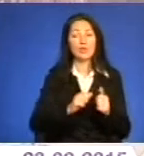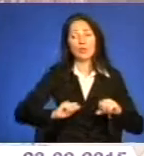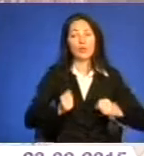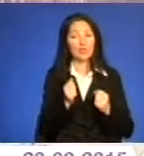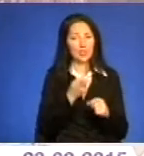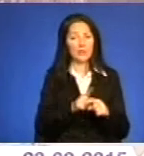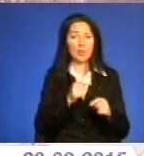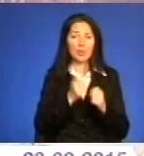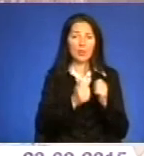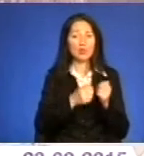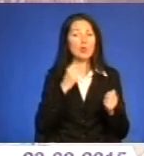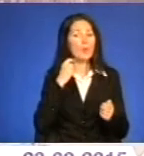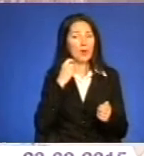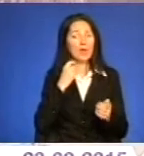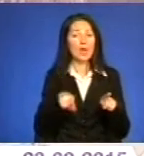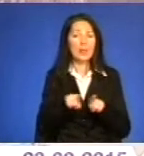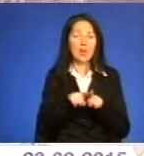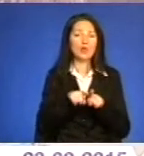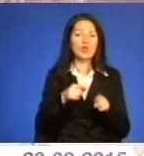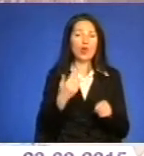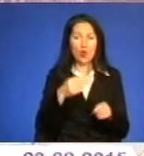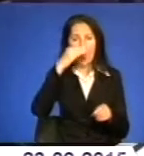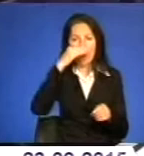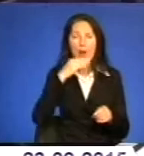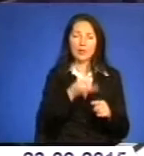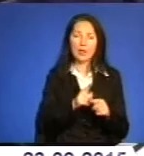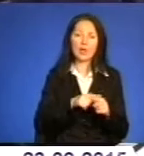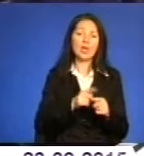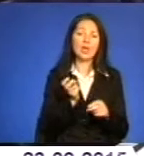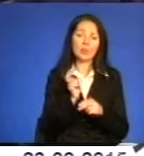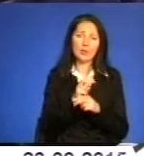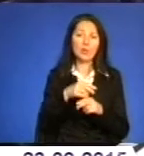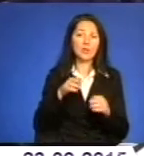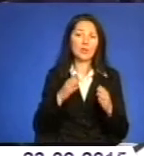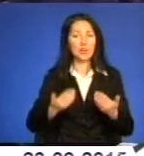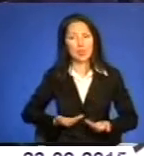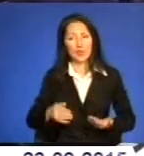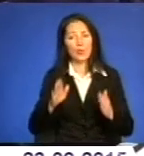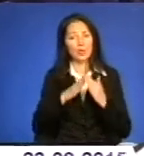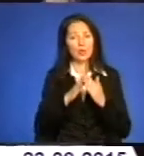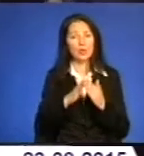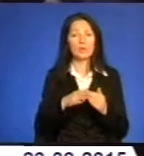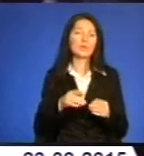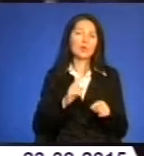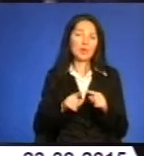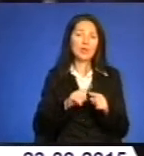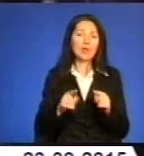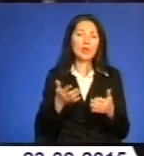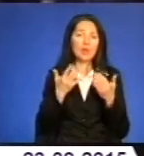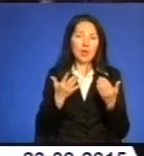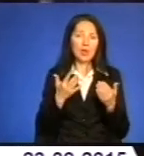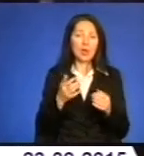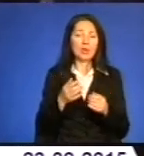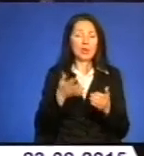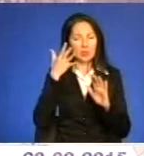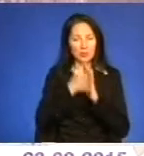батька, який час від часу з ним проживав у цьому будинку. І вже незабаром підтвердилося припущення правоохоронців про насильницьку